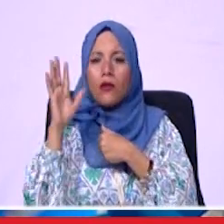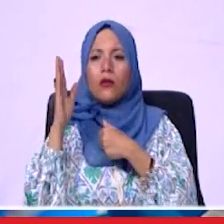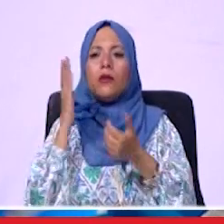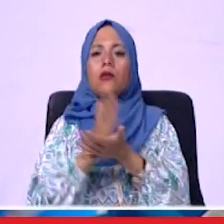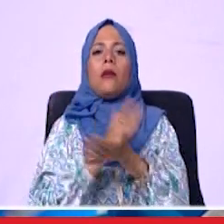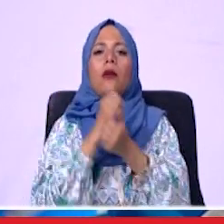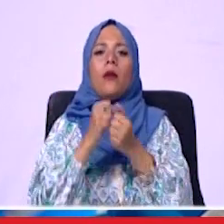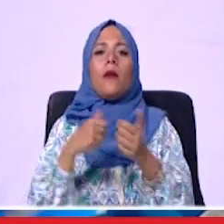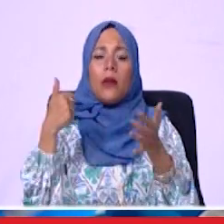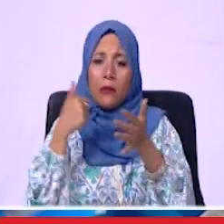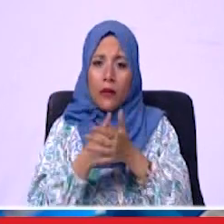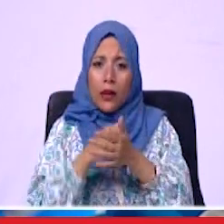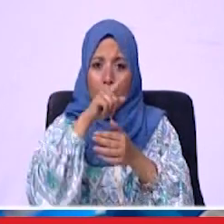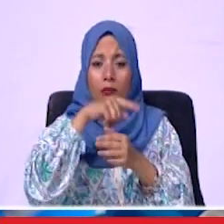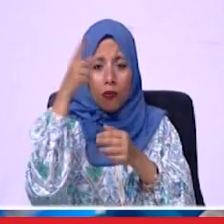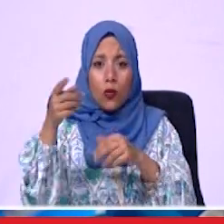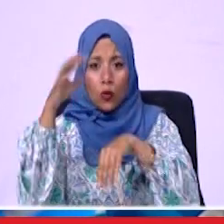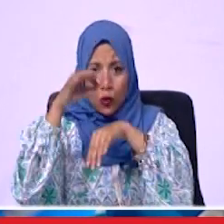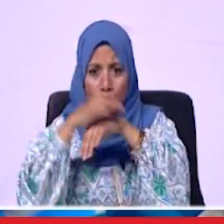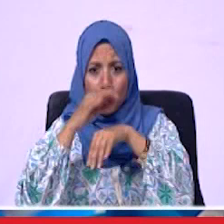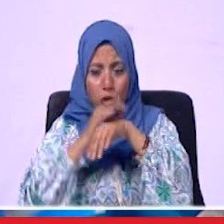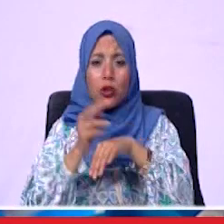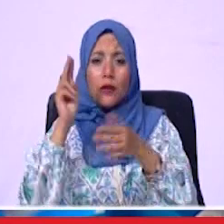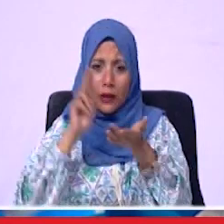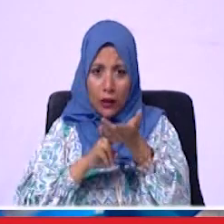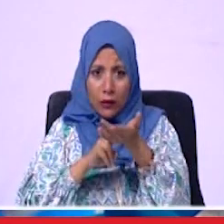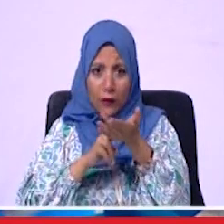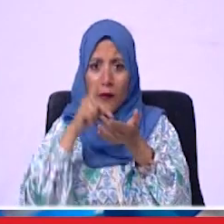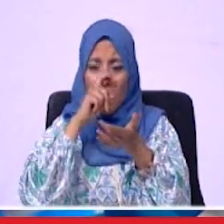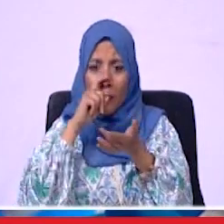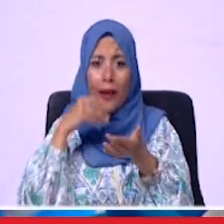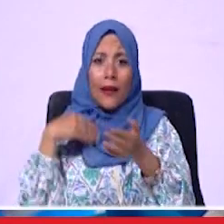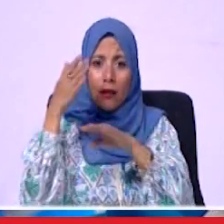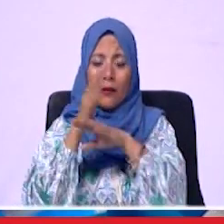لحد ما رحت هنا مستشفى الدروية عند أحمد خضر،